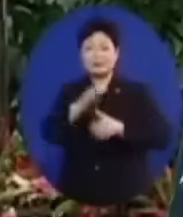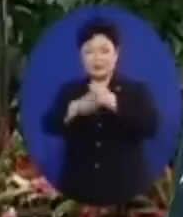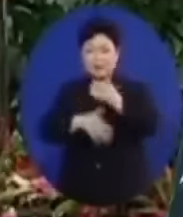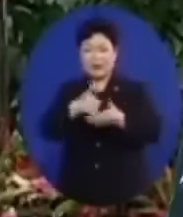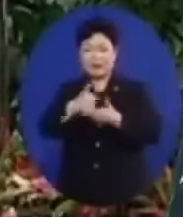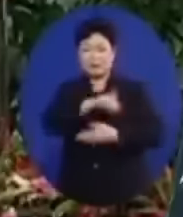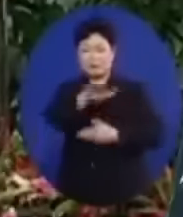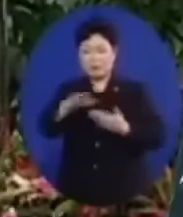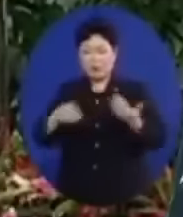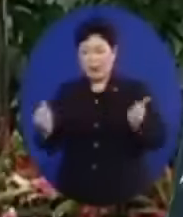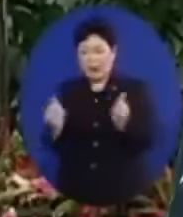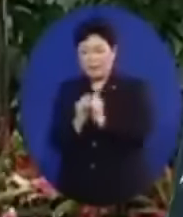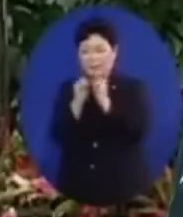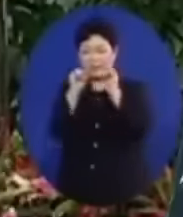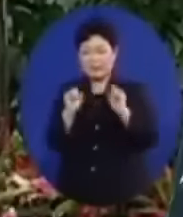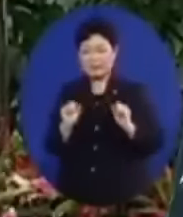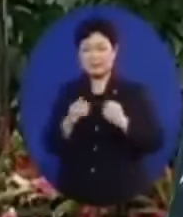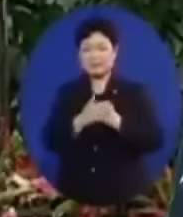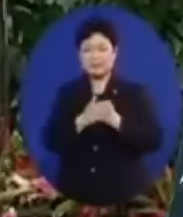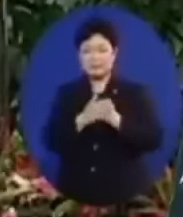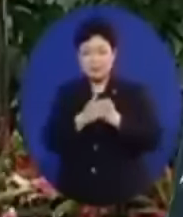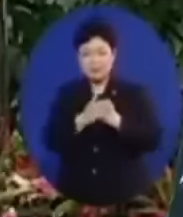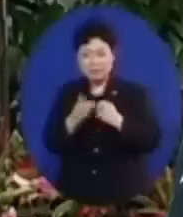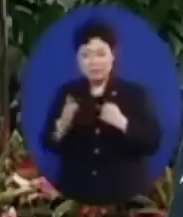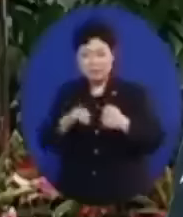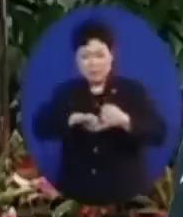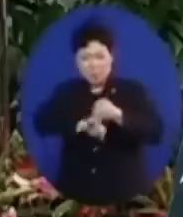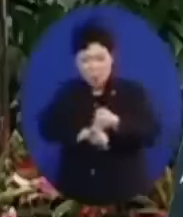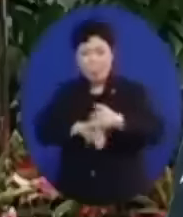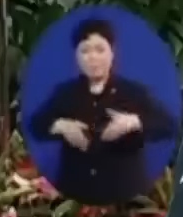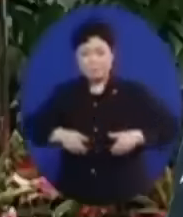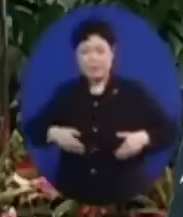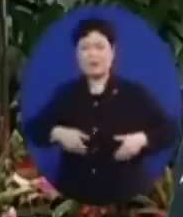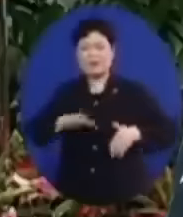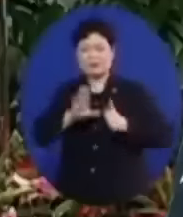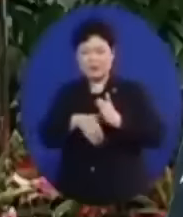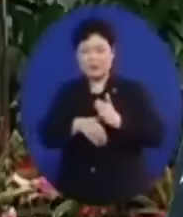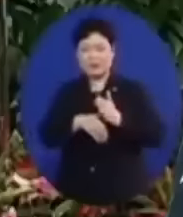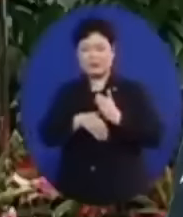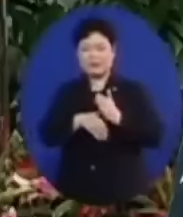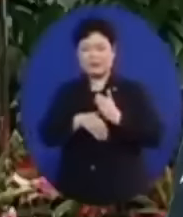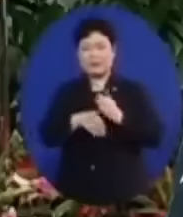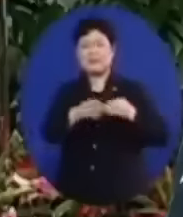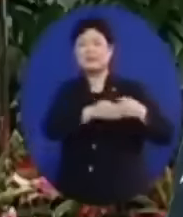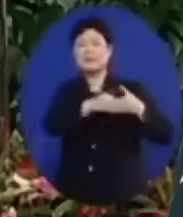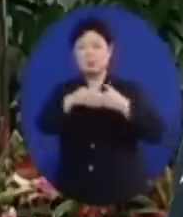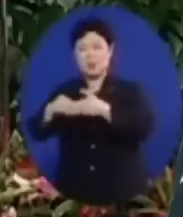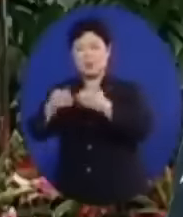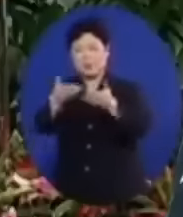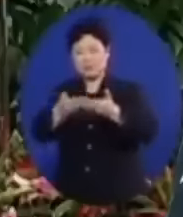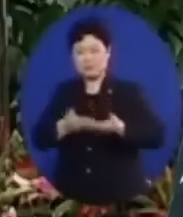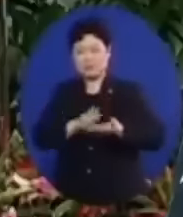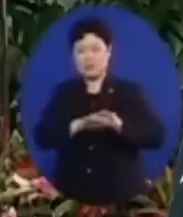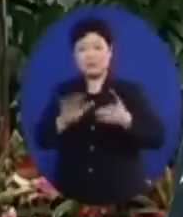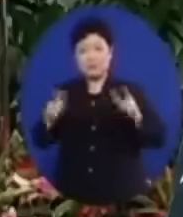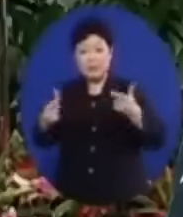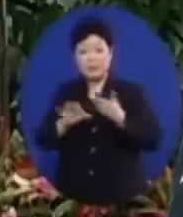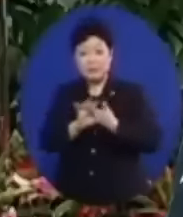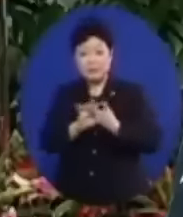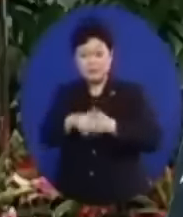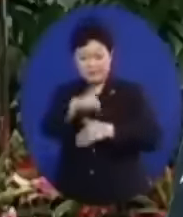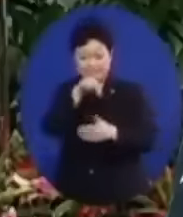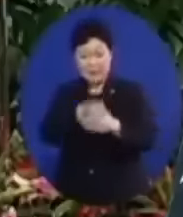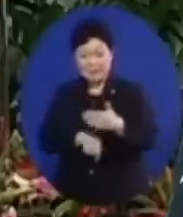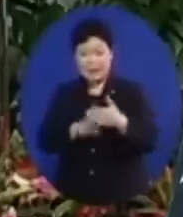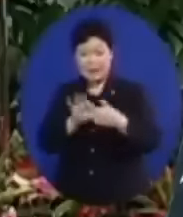하나님이 우리와 같이 계시기 때문에 꼭 필요할 때 그런 인도를 해주시는 것입니다. 그렇지 않으면